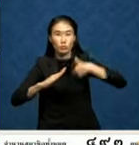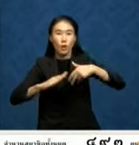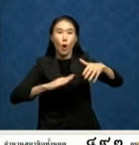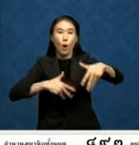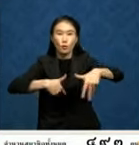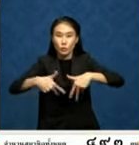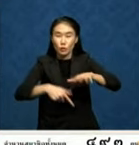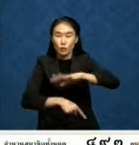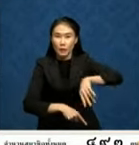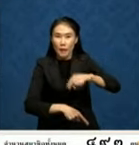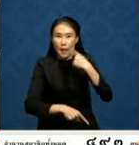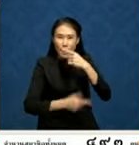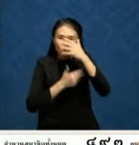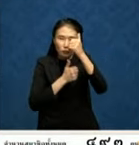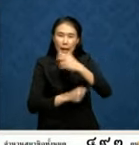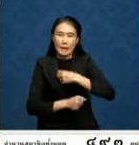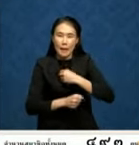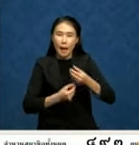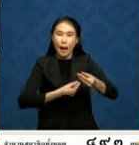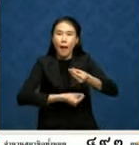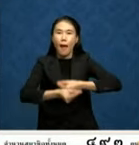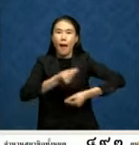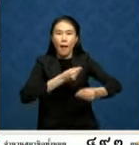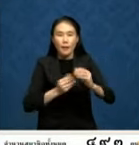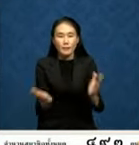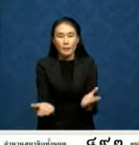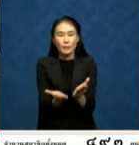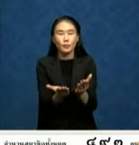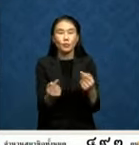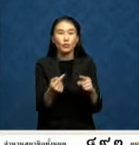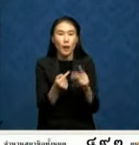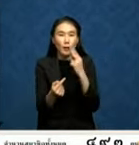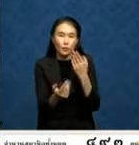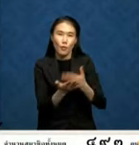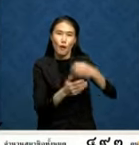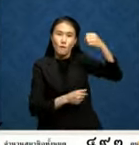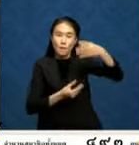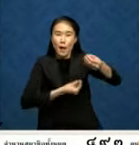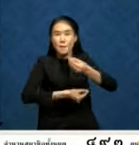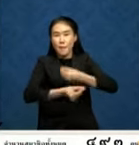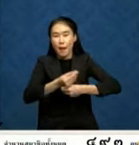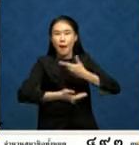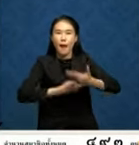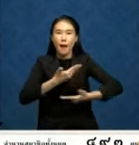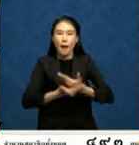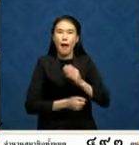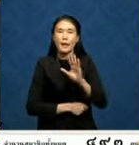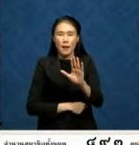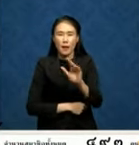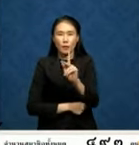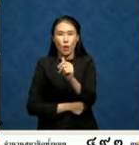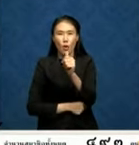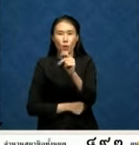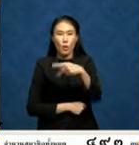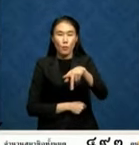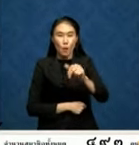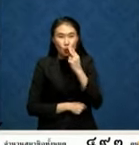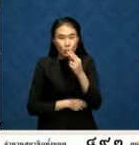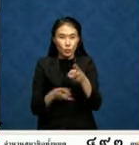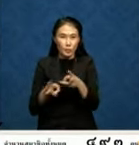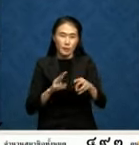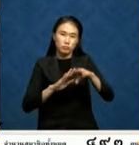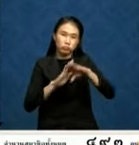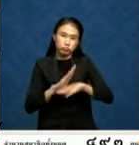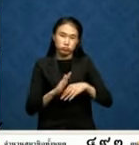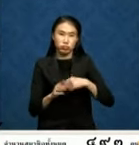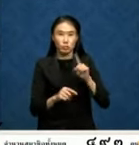นทั้งนี้เป็นไปเพื่อการส่งเสริมการผลิตไฟฟ้าจากพลังงานแสงอาทิตย์โดยกกพ.ได้ปรับลดขั้นตอนในการ